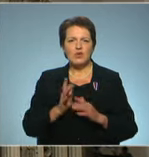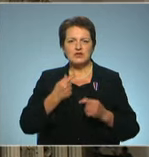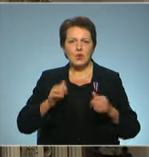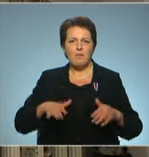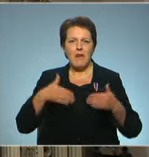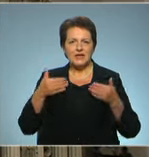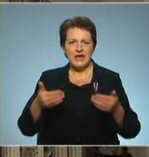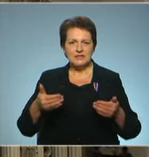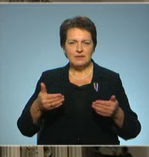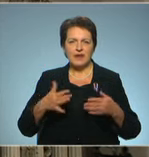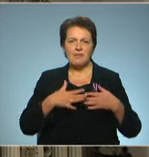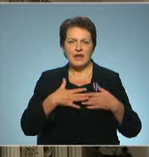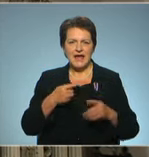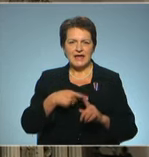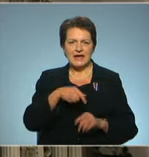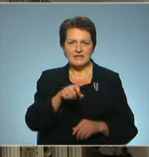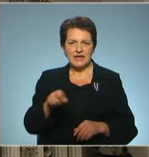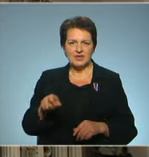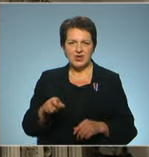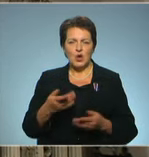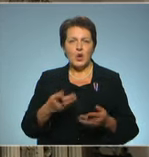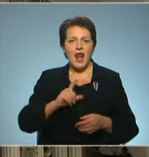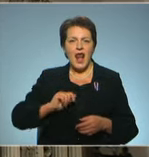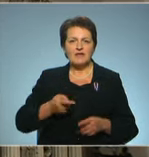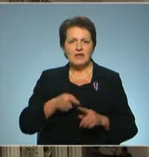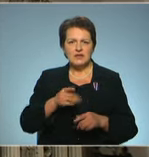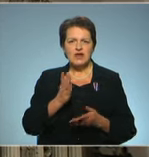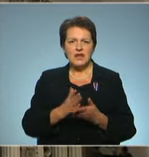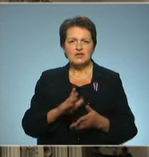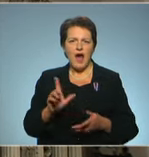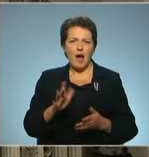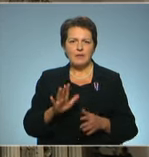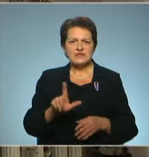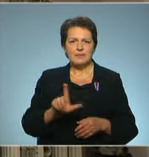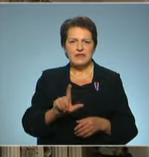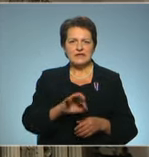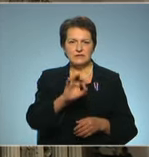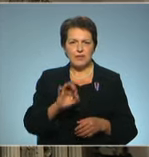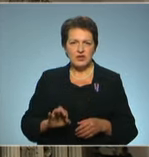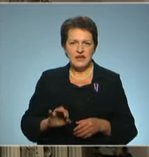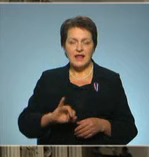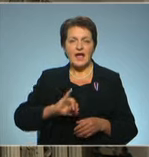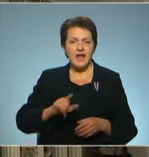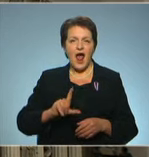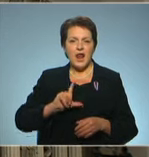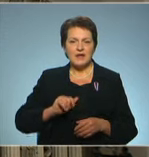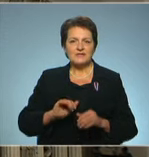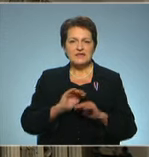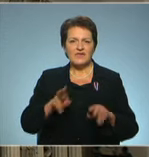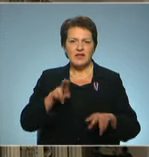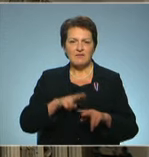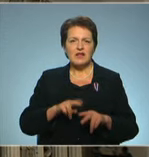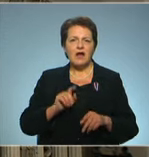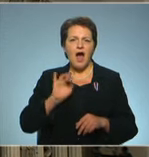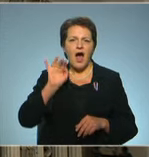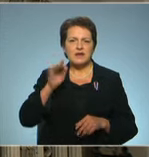pateicība. Mīļie kristieši, kuru Latvijā taču esot ap 70%. Ja Latvijas svētā vieta kadreiz